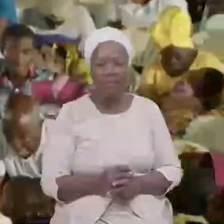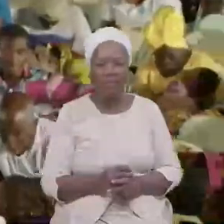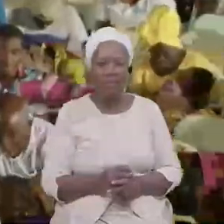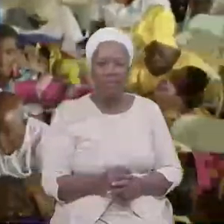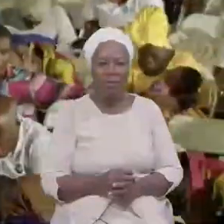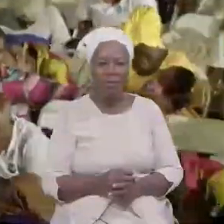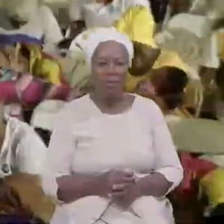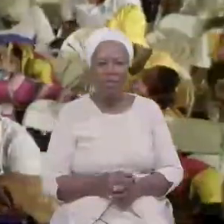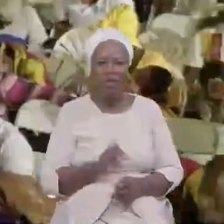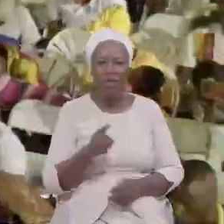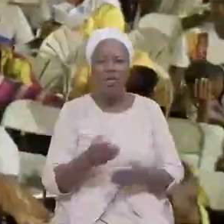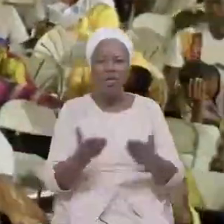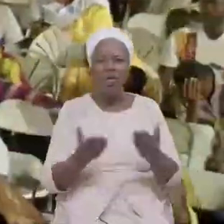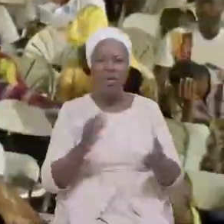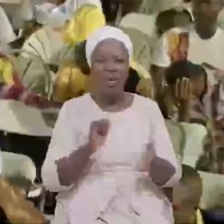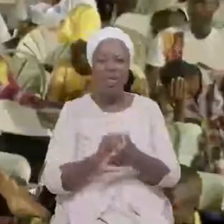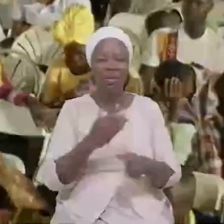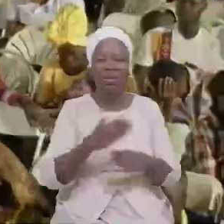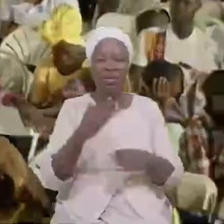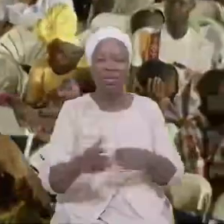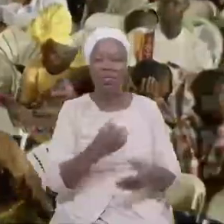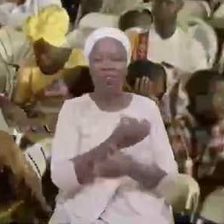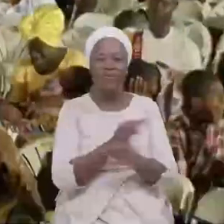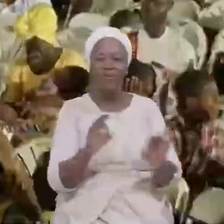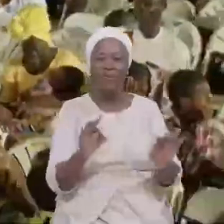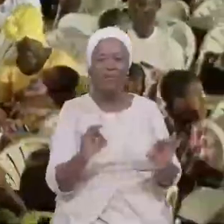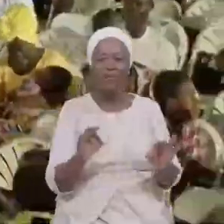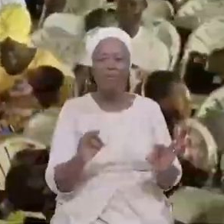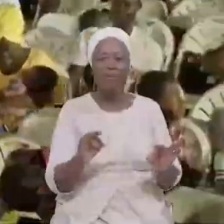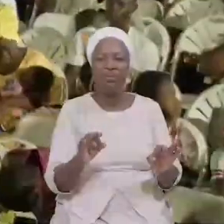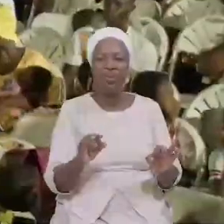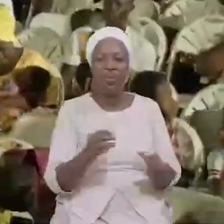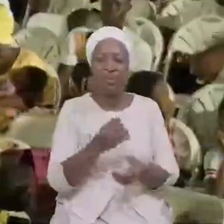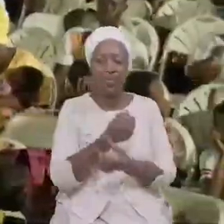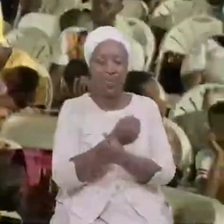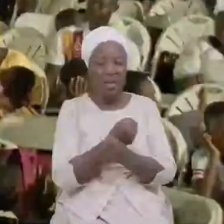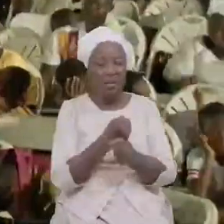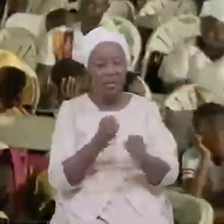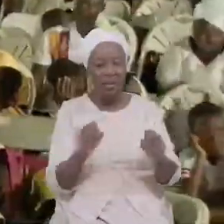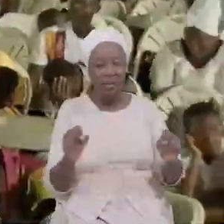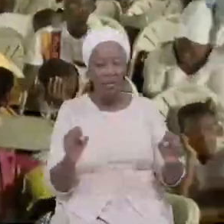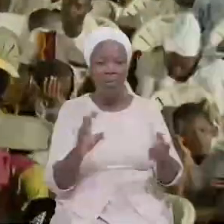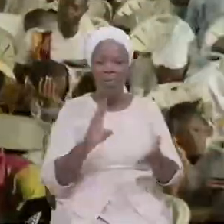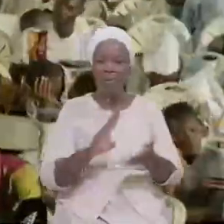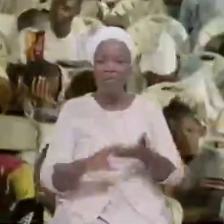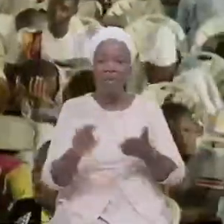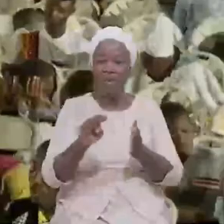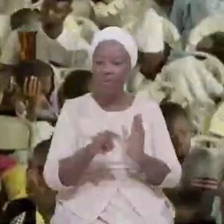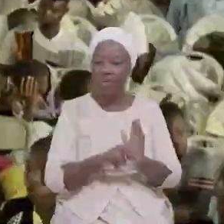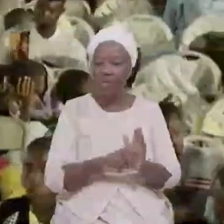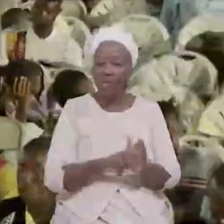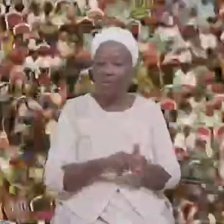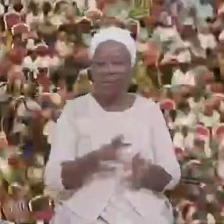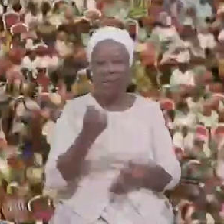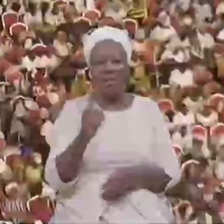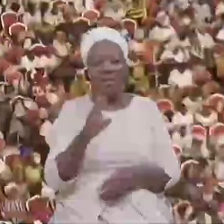Tu veux cette liberté totale, ce salut, le pardon, n'importe où tu es, lève